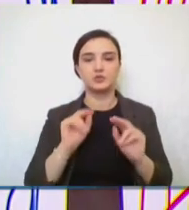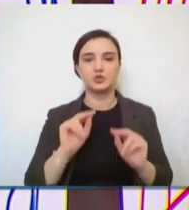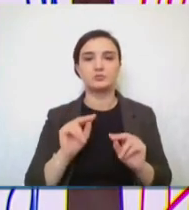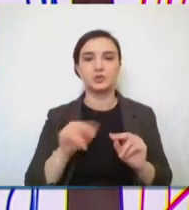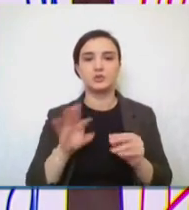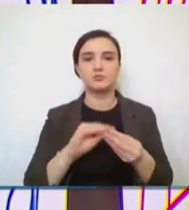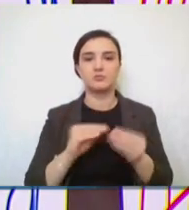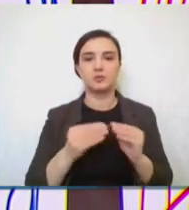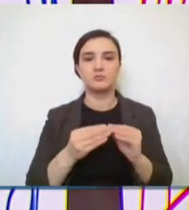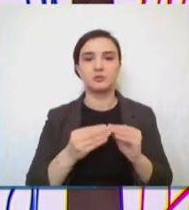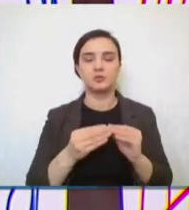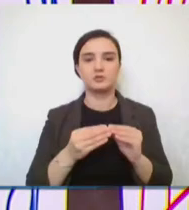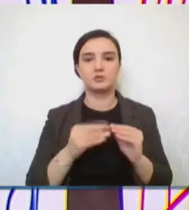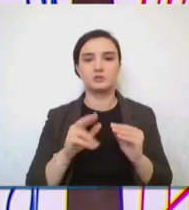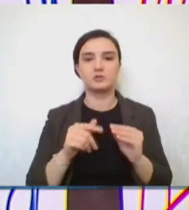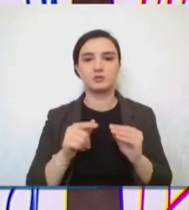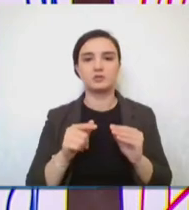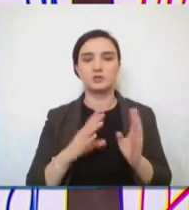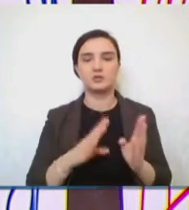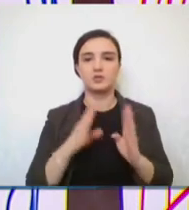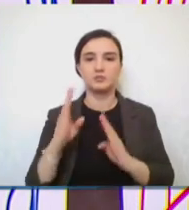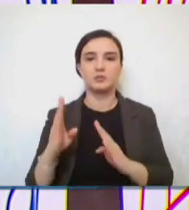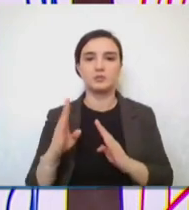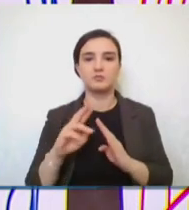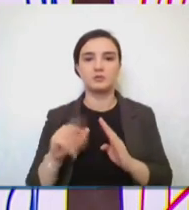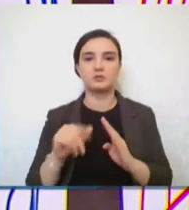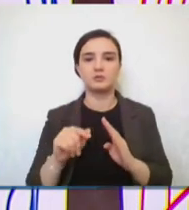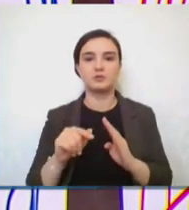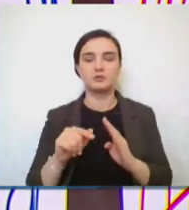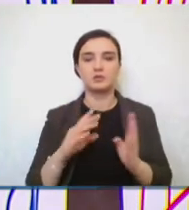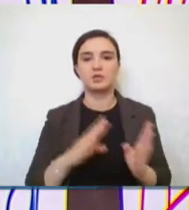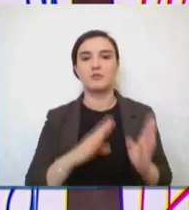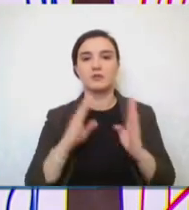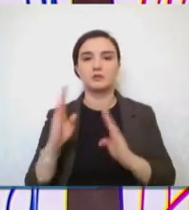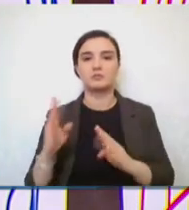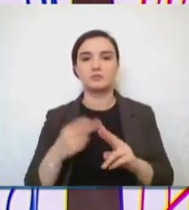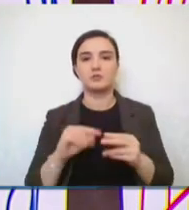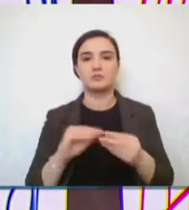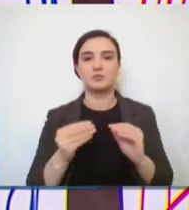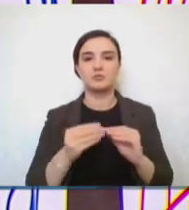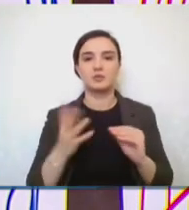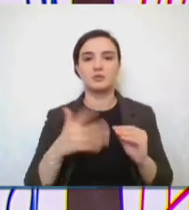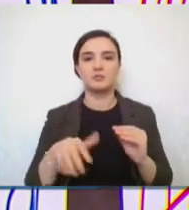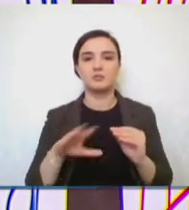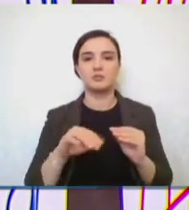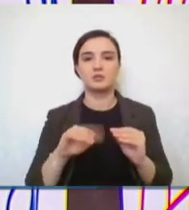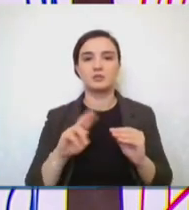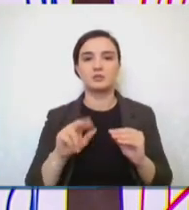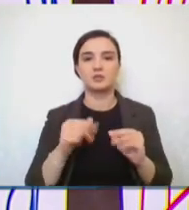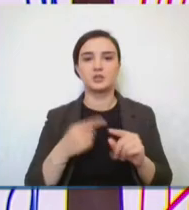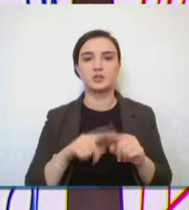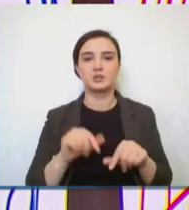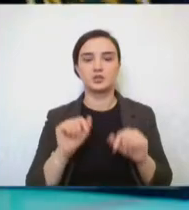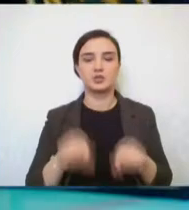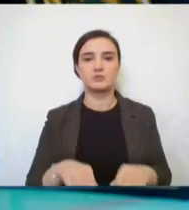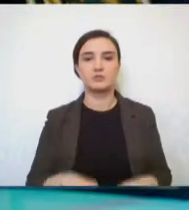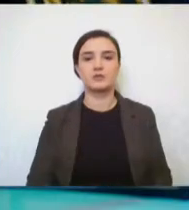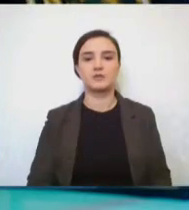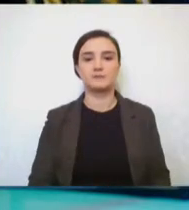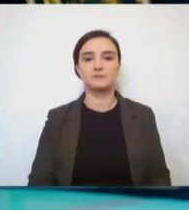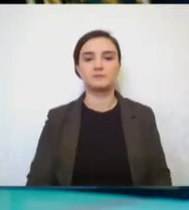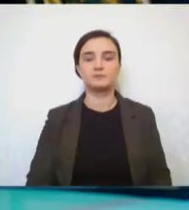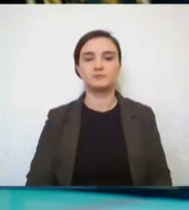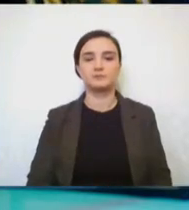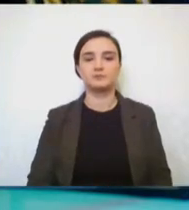შენიღბავს, გადაგვადებინებს, გადაგვავადებინებს ამ პრობლემას და ეს შეიძლება ეს მაგალითი, იმიტომ მომიყვანა, ეს არ არის მარტო